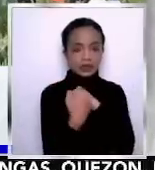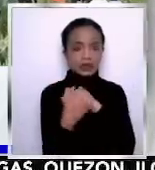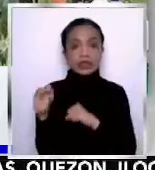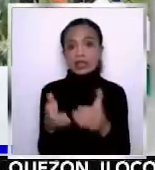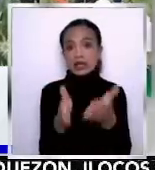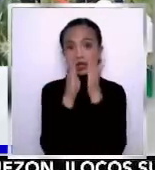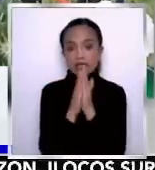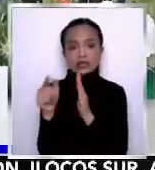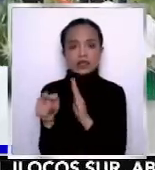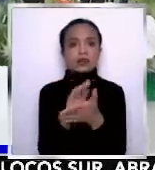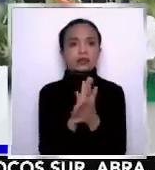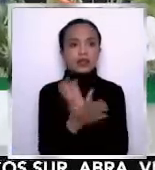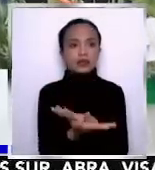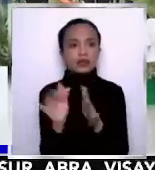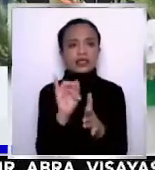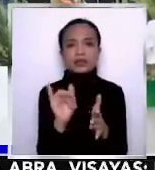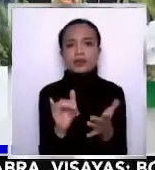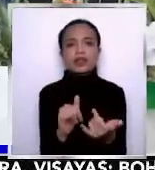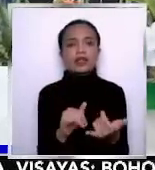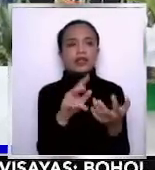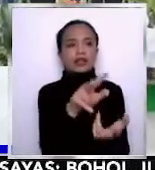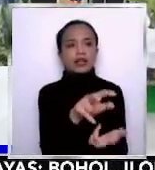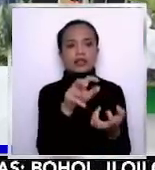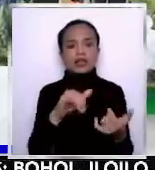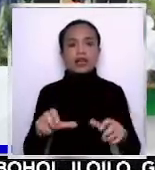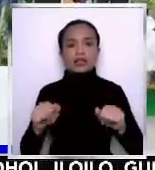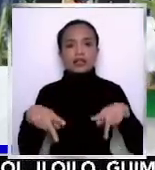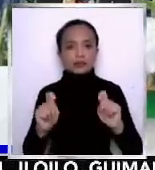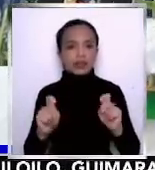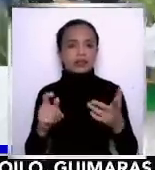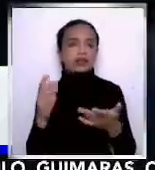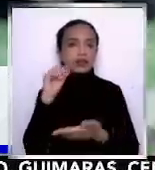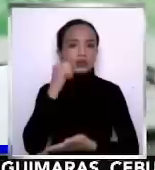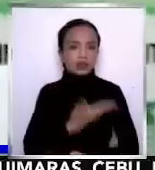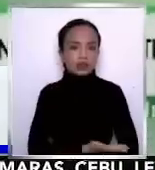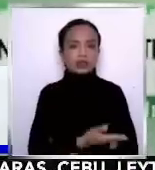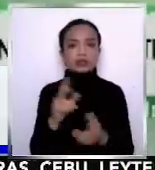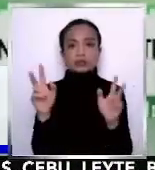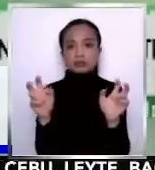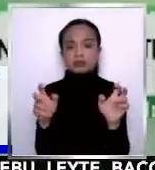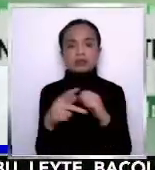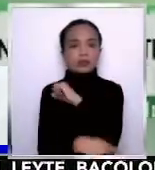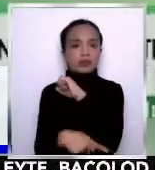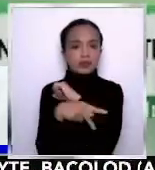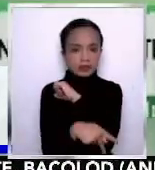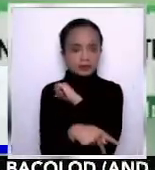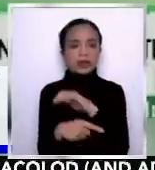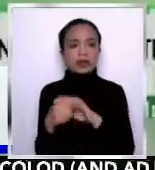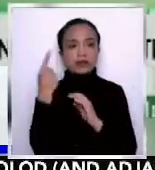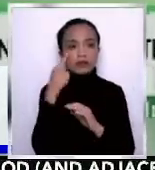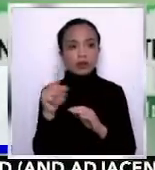ay maging adopted daughter ng probinsya, bagay na sinuportahan ni Speaker Velasco sa hiling sa Provincial Council para sa pagpapasa